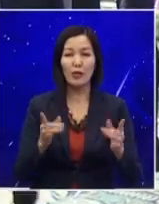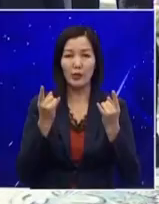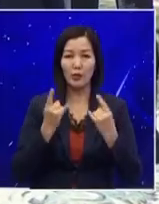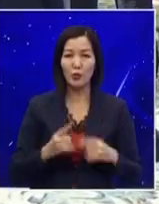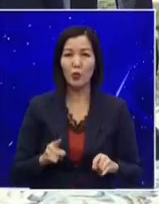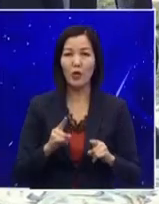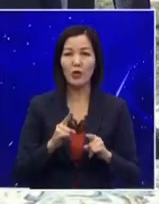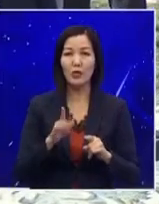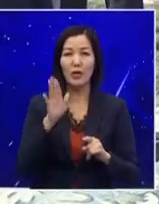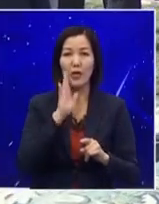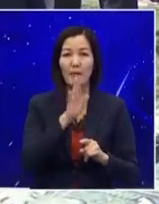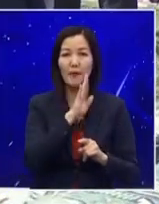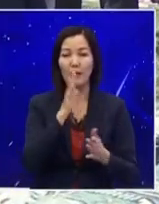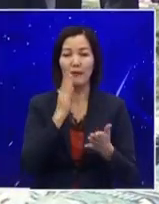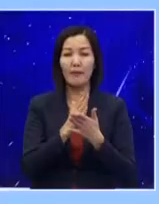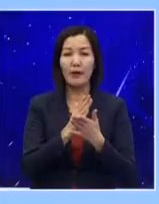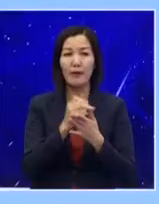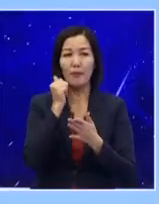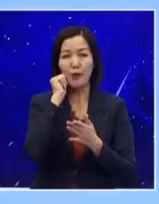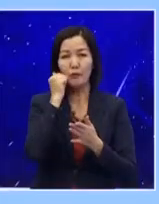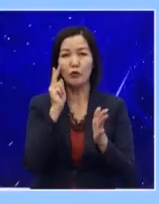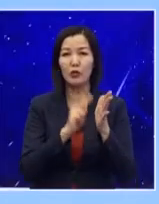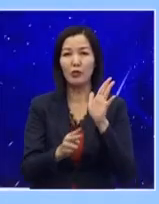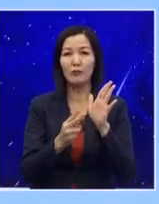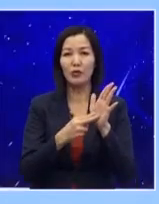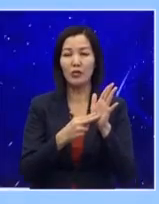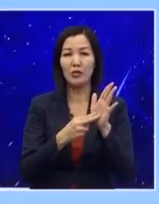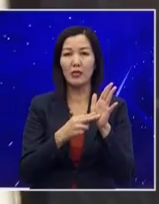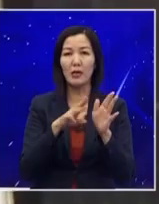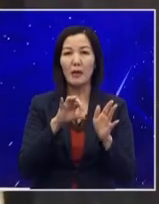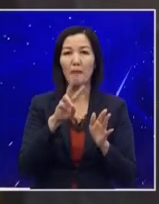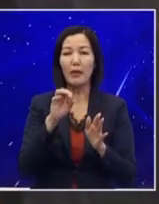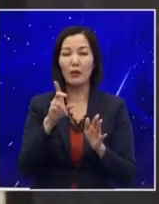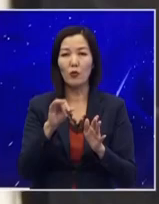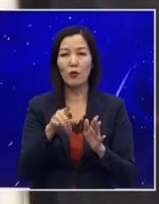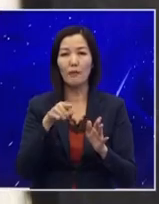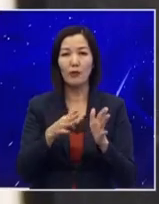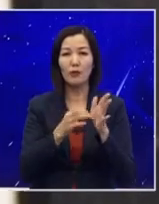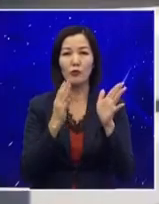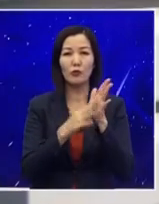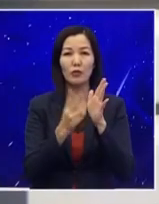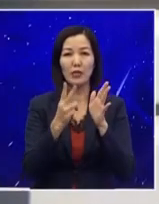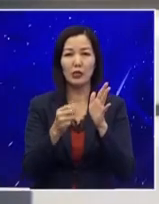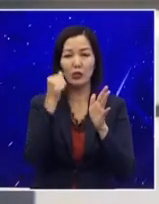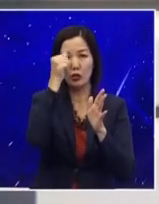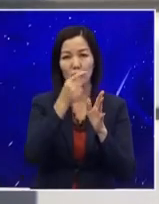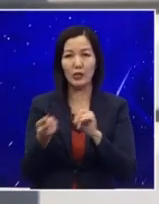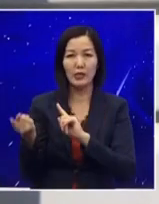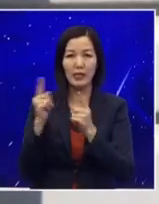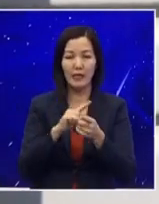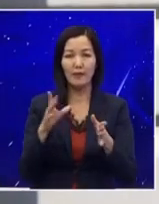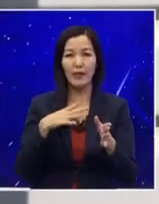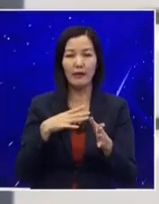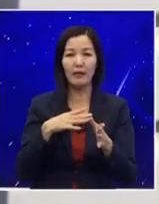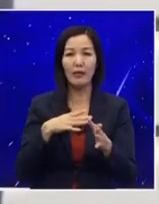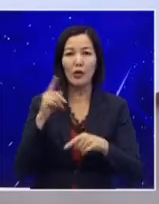келген көксеген Күләй апа да бар. Жасы 77-де Монғолиядан 1992 жылы қоныс аударған. Атамекенге